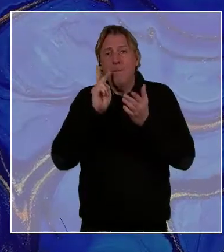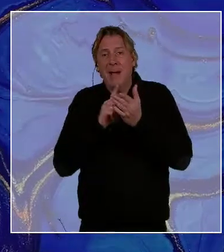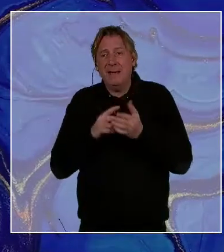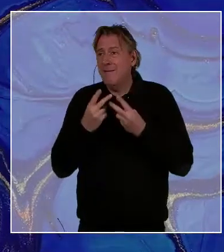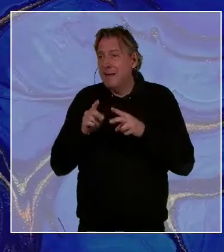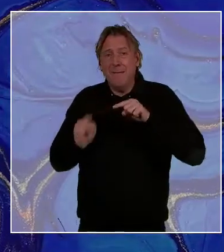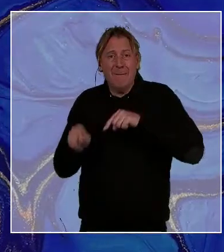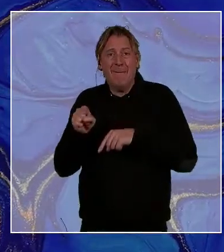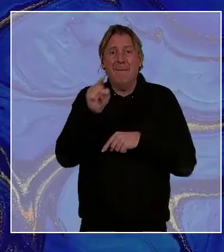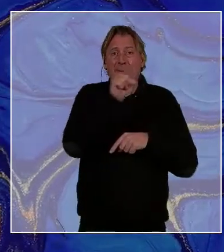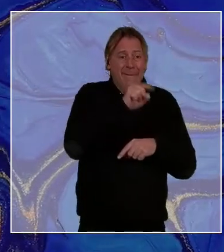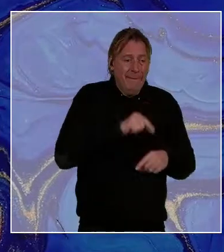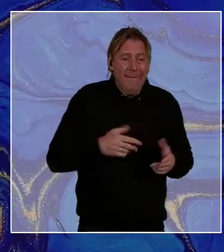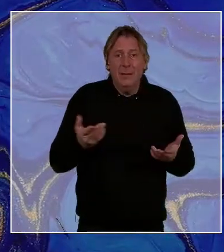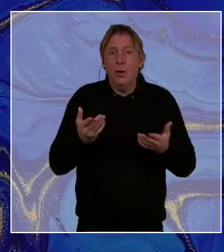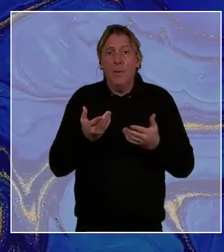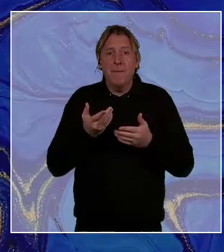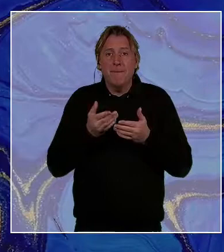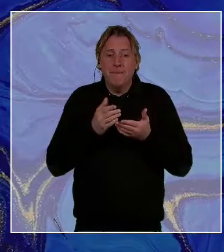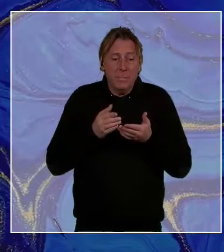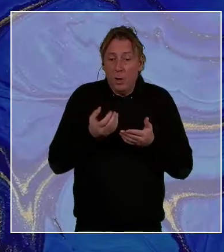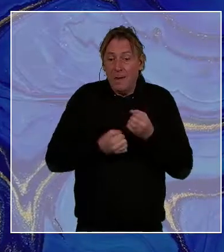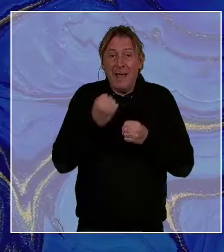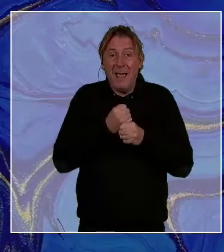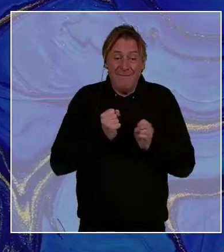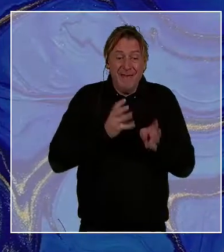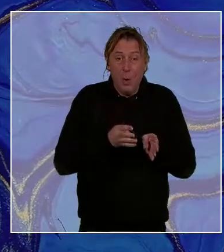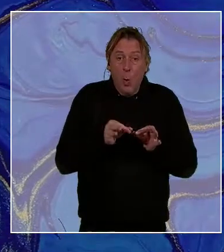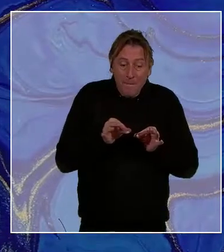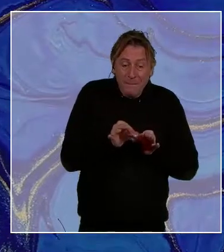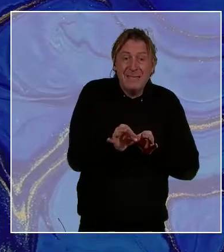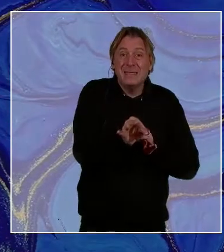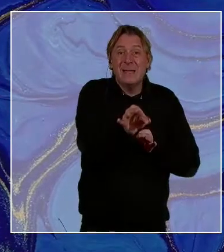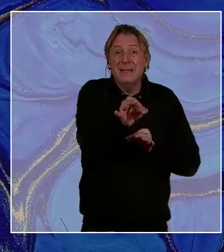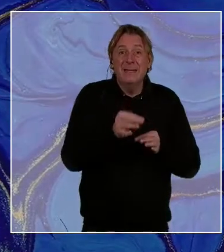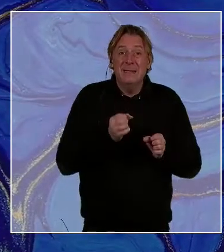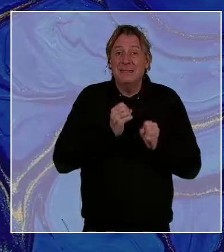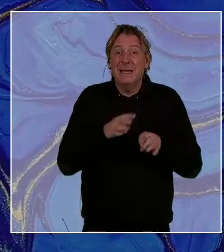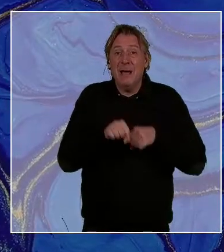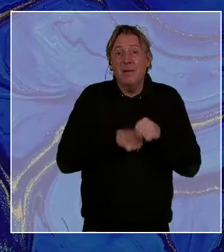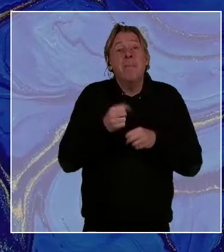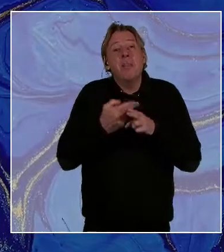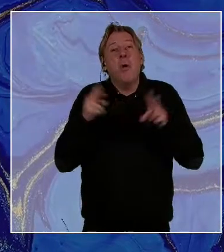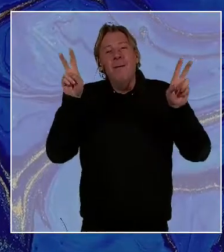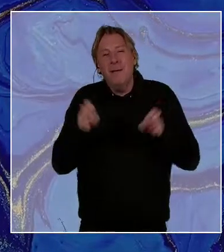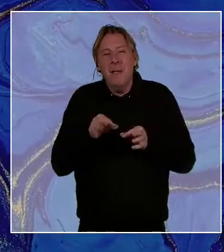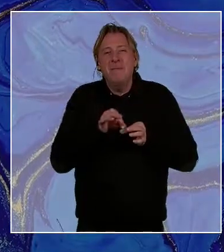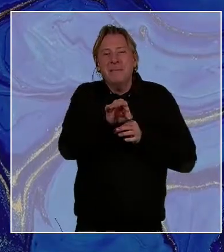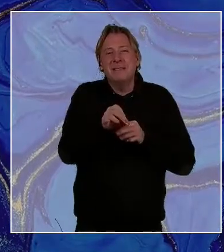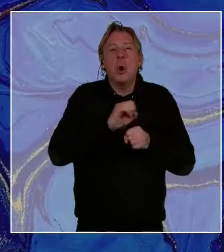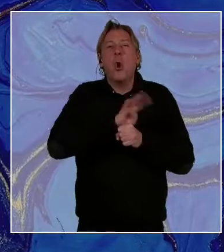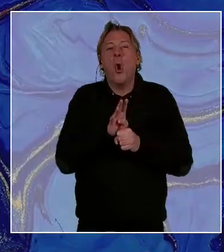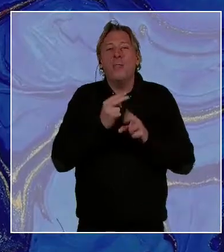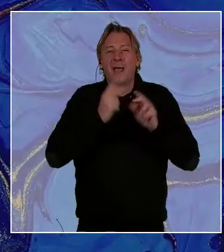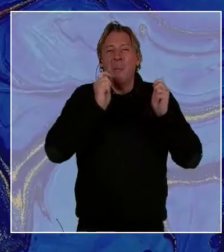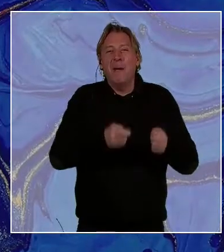ont mis en place très rapidement des pistes cyclables, qu'on les appelle parfois des pistes Corona. Alors c'est important pour la mobilité durable, mais il y a